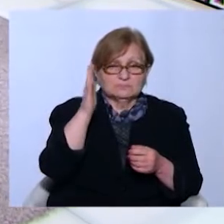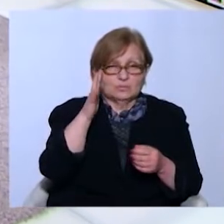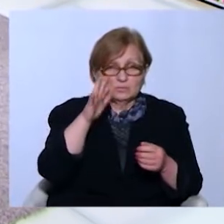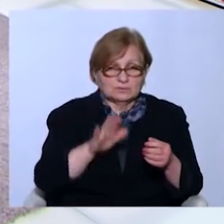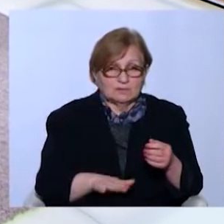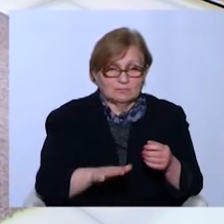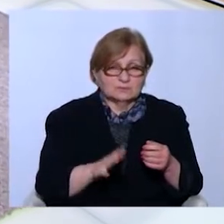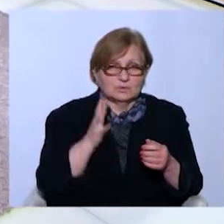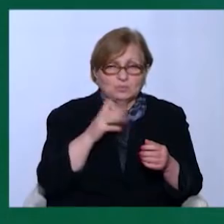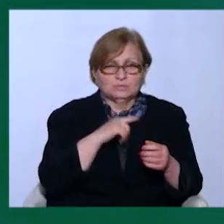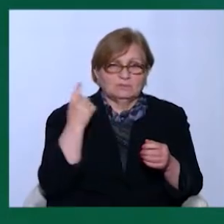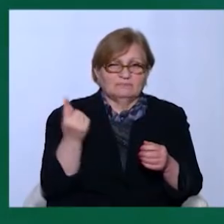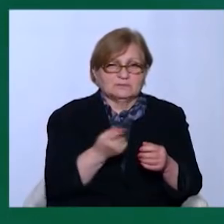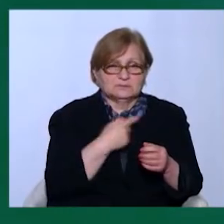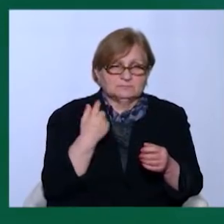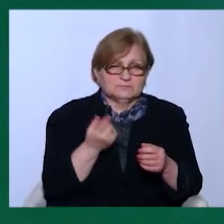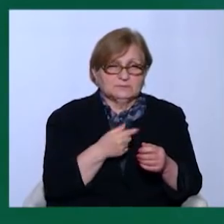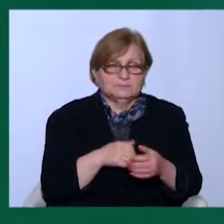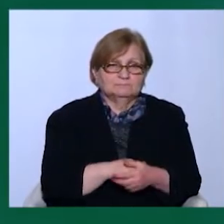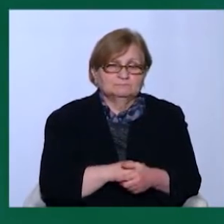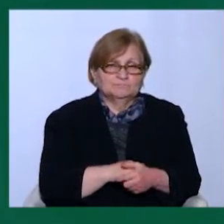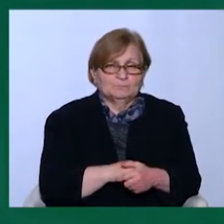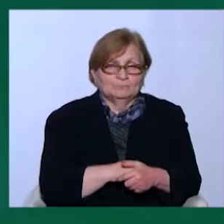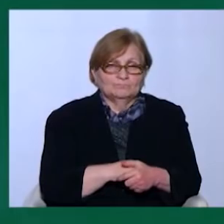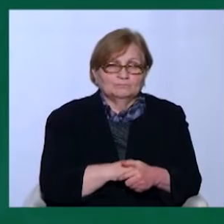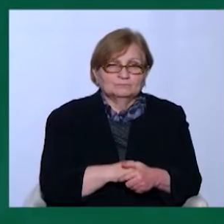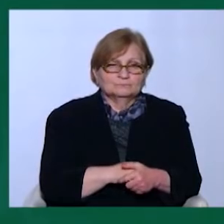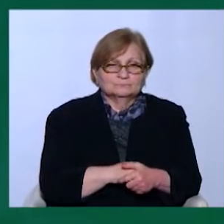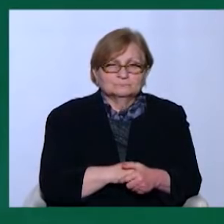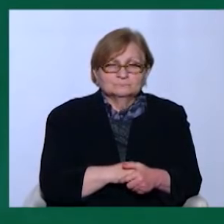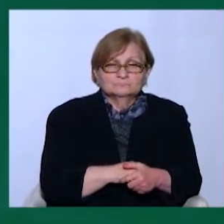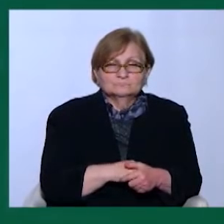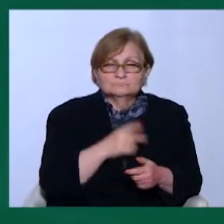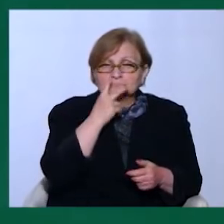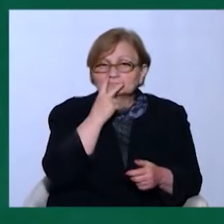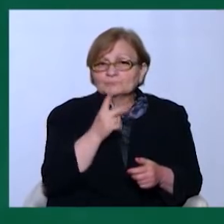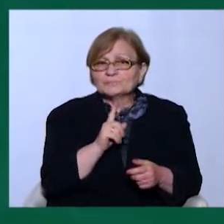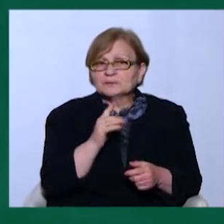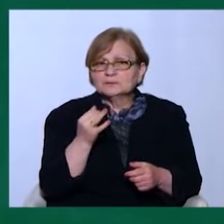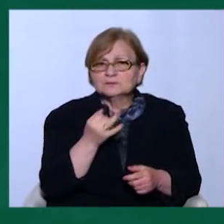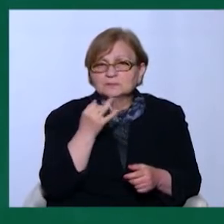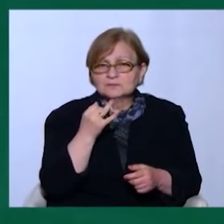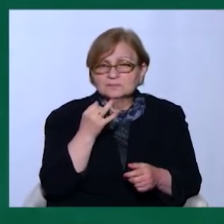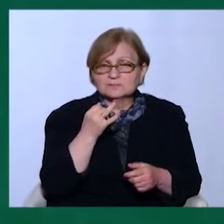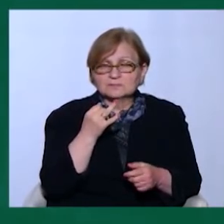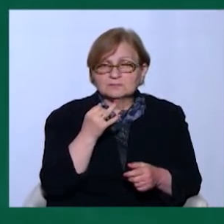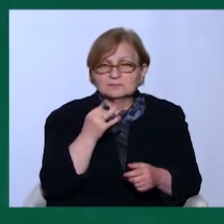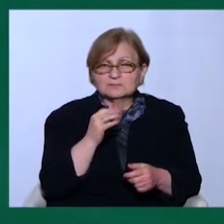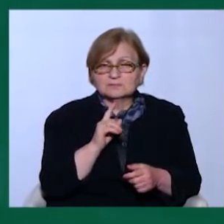ხუთი ქვემოთ და ხუთიც გარშე. ახლა ნახეთ, რა საინტერესო რამ შევნიშნე.